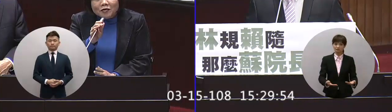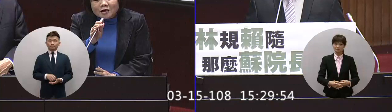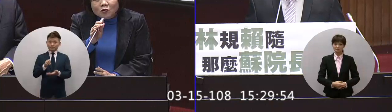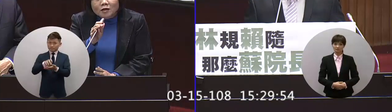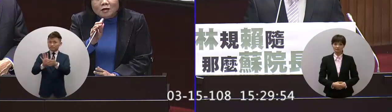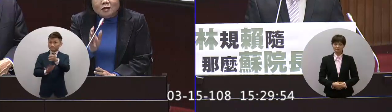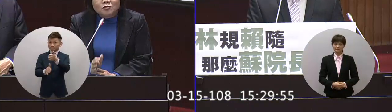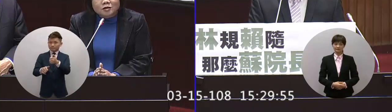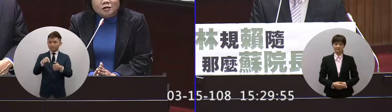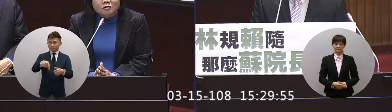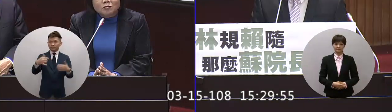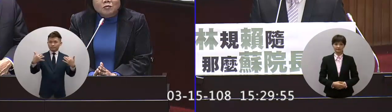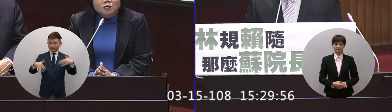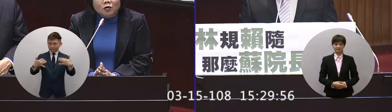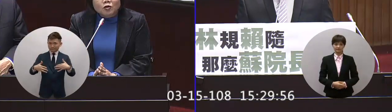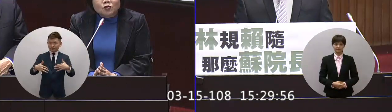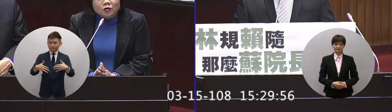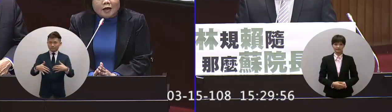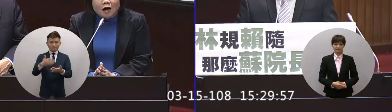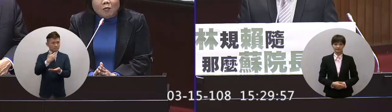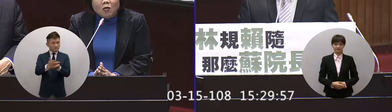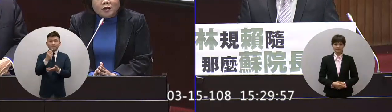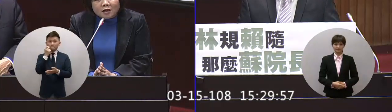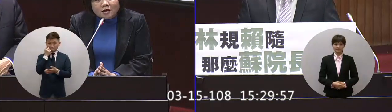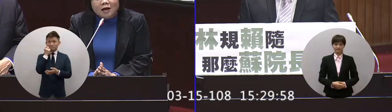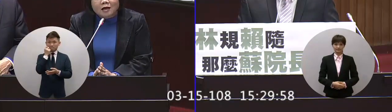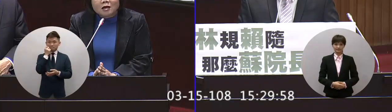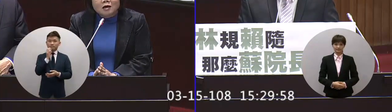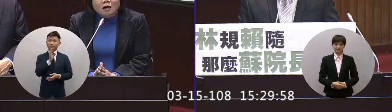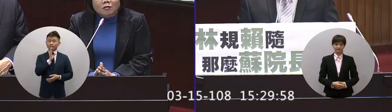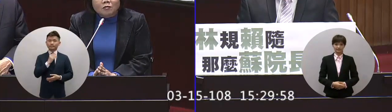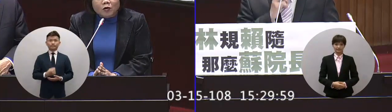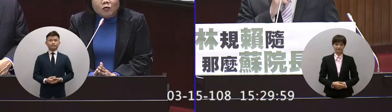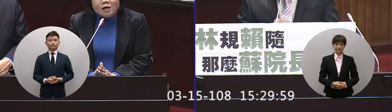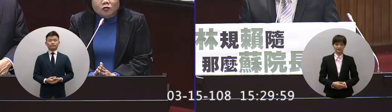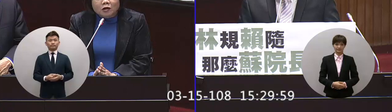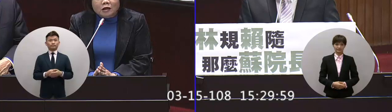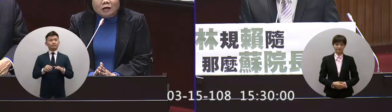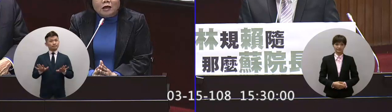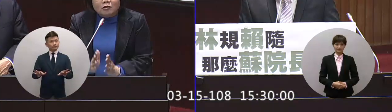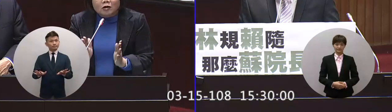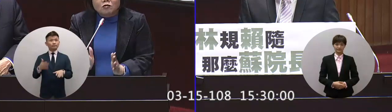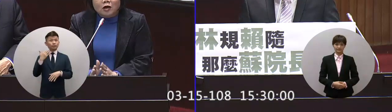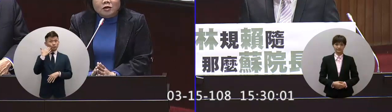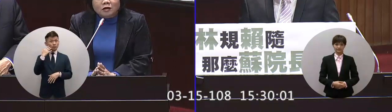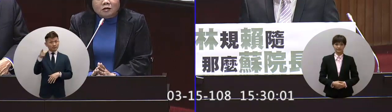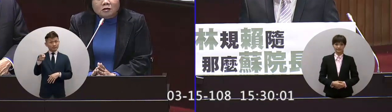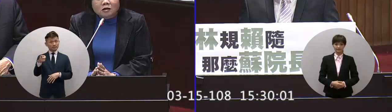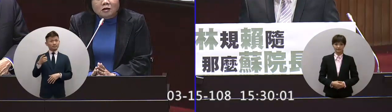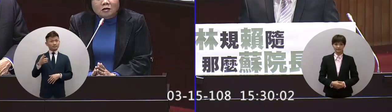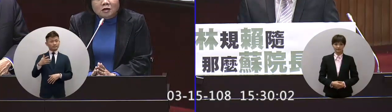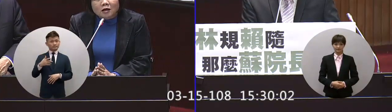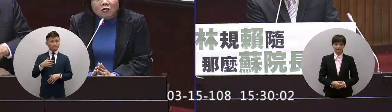报告委员，因为这个问题的确是不容易处理了哈，包括现在委员，我想如果您也